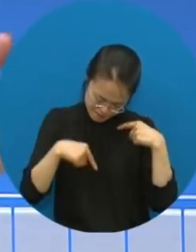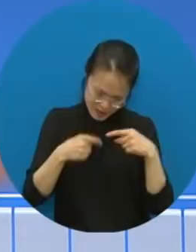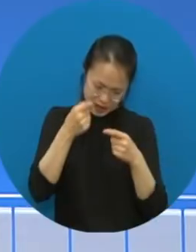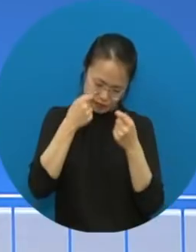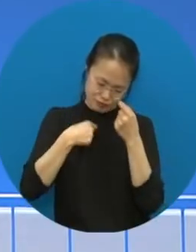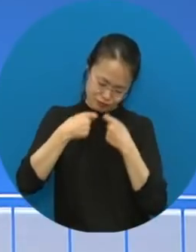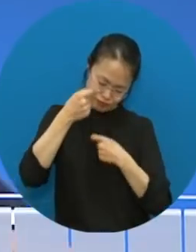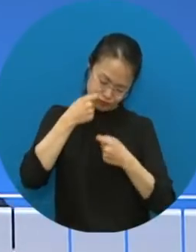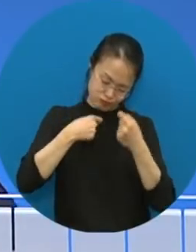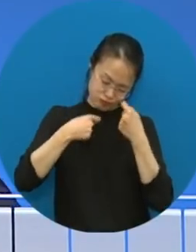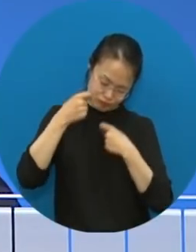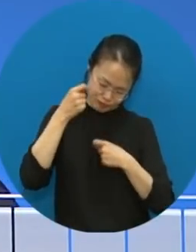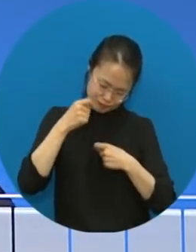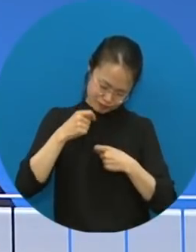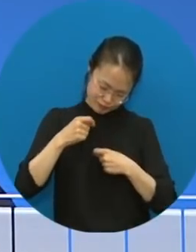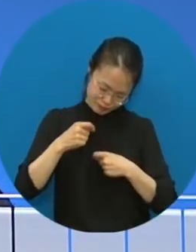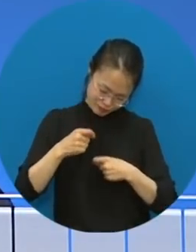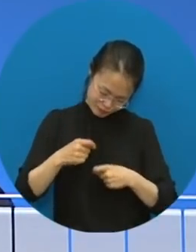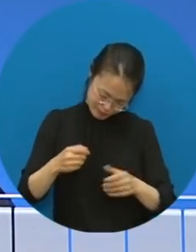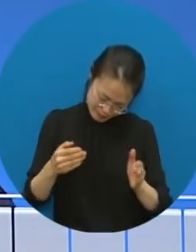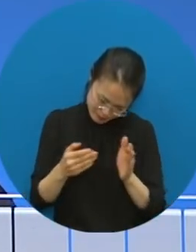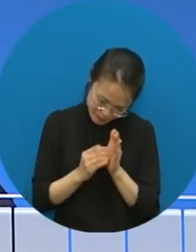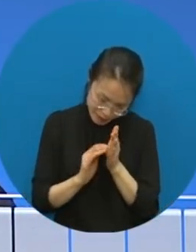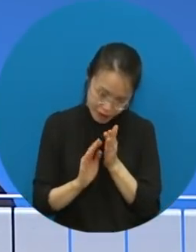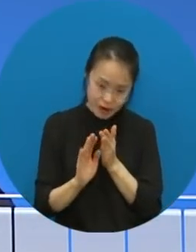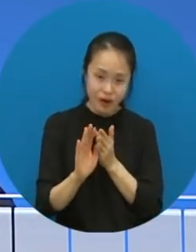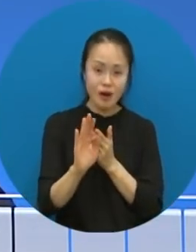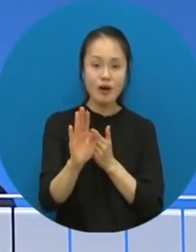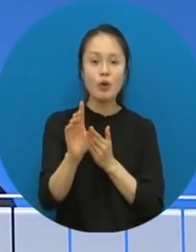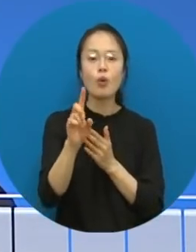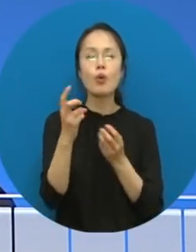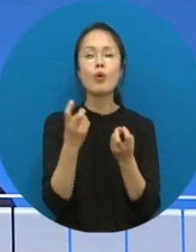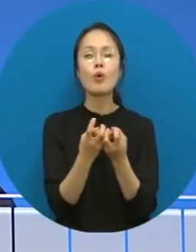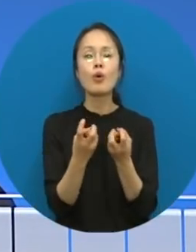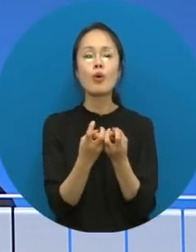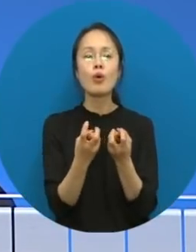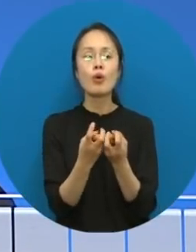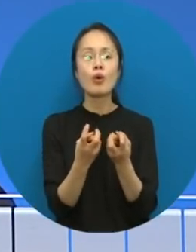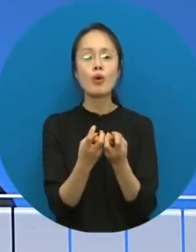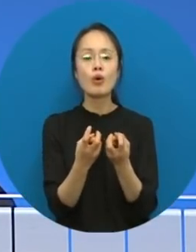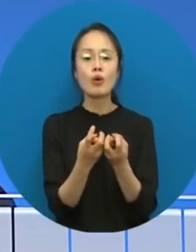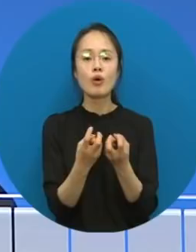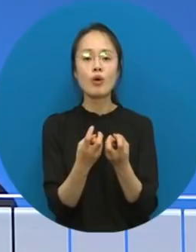다 다른 이후에, 그때 어떻게 가시겠습니까?